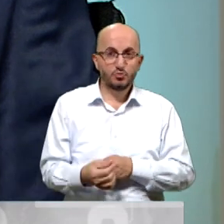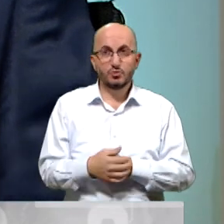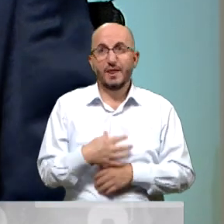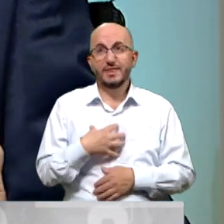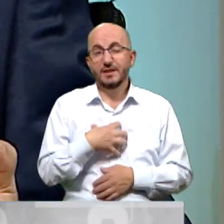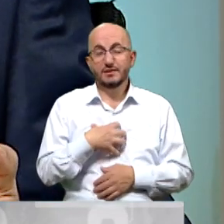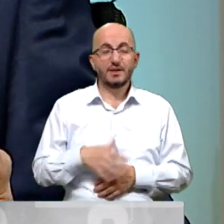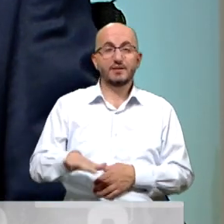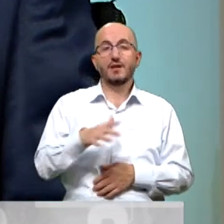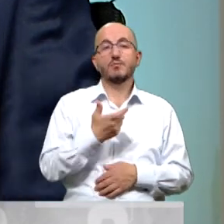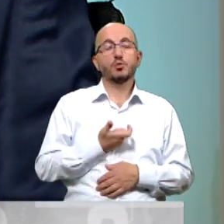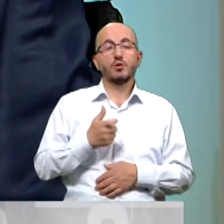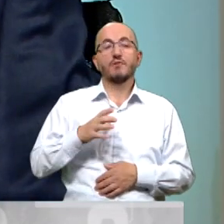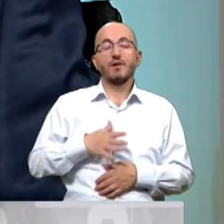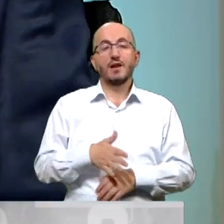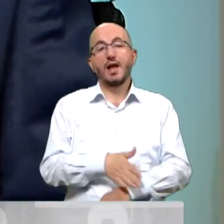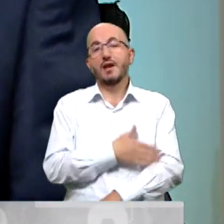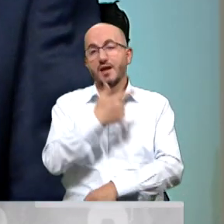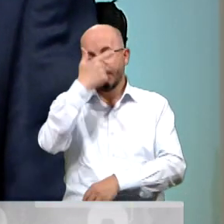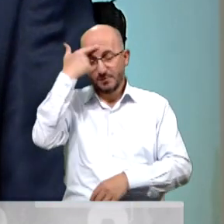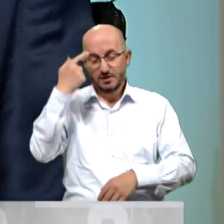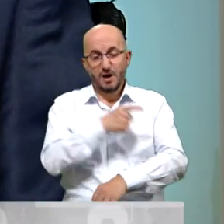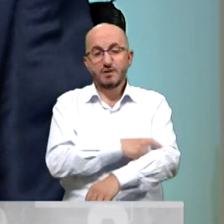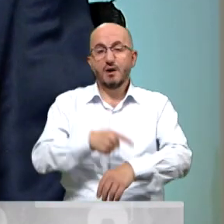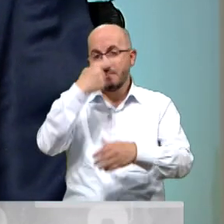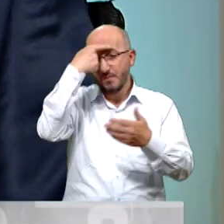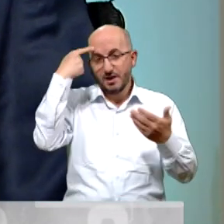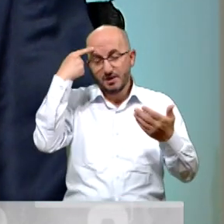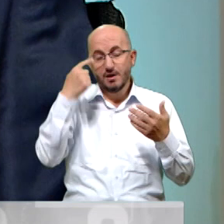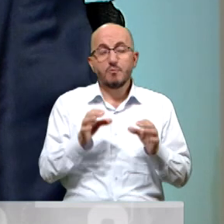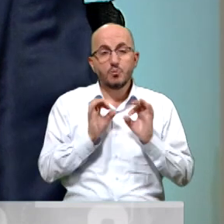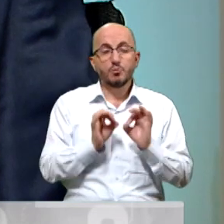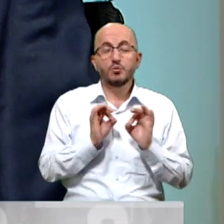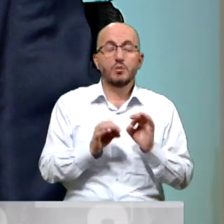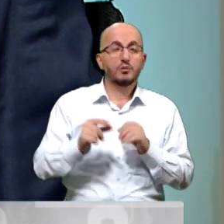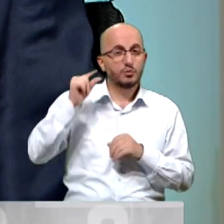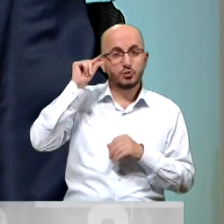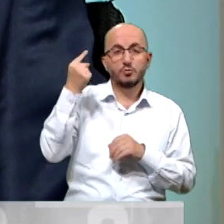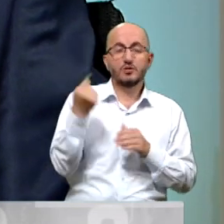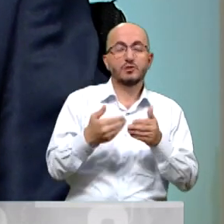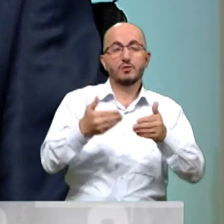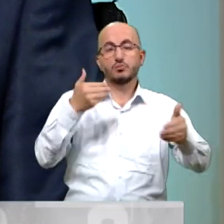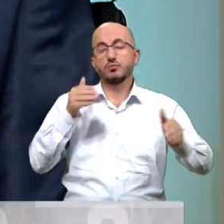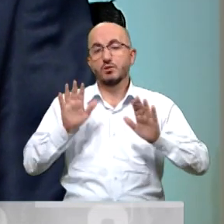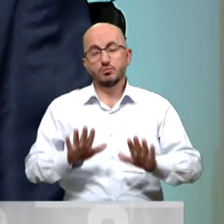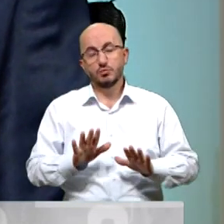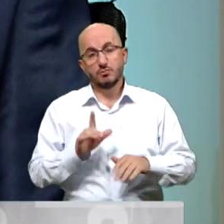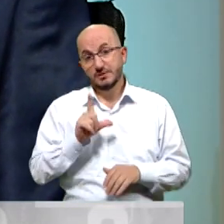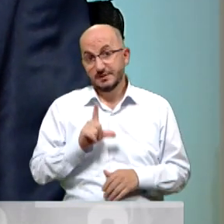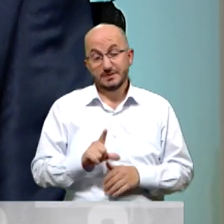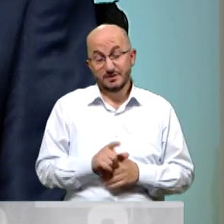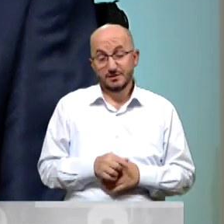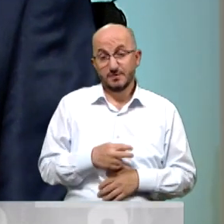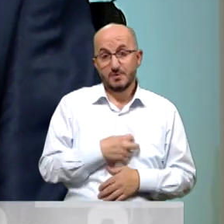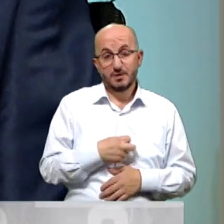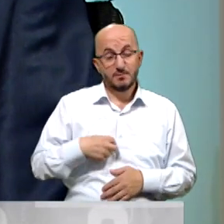dinde de genel bir kural vardır. Yani helal belli, haram da bellidir. Mümkün mertebe şüpheli şeylerden de uzak durulması